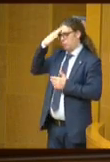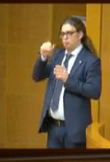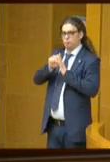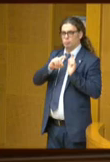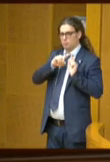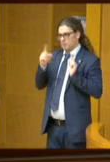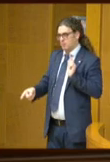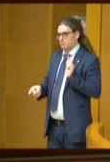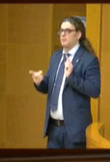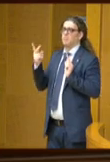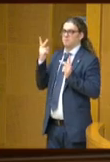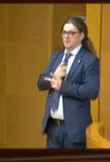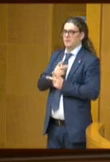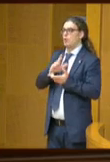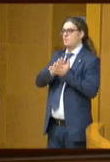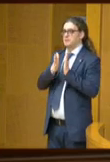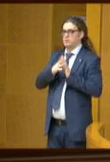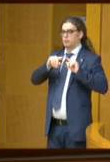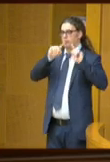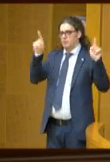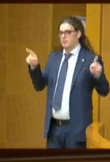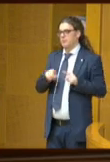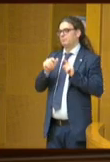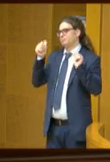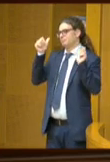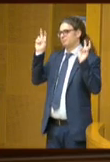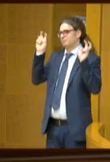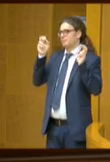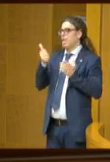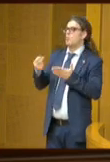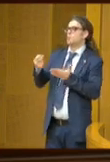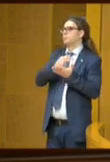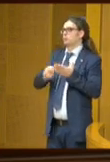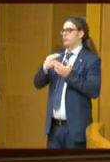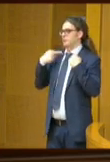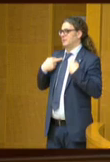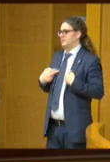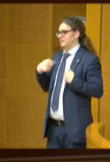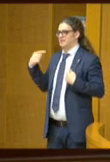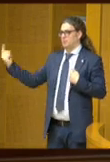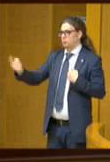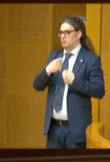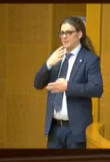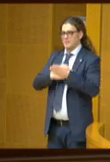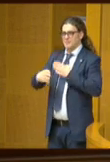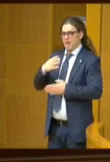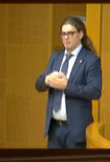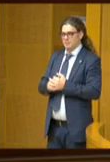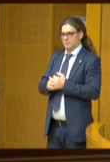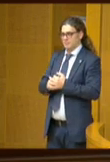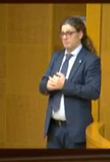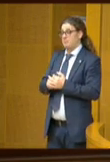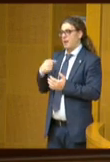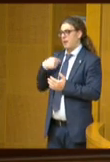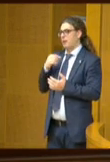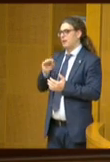quando poi l'Italia l'ha ratificata con il ministro Ferrero, appunto è diventata uno strumento che va